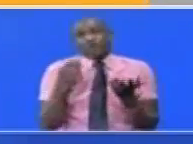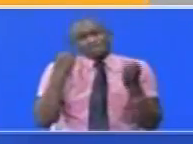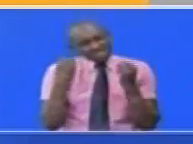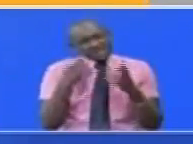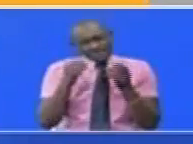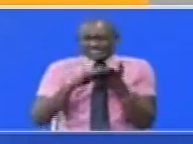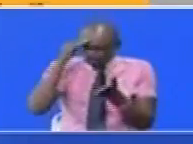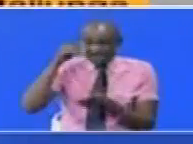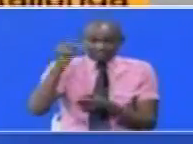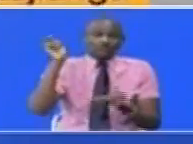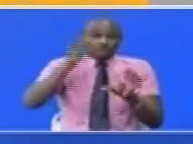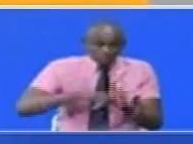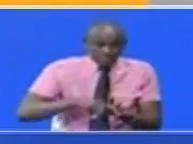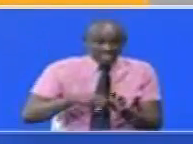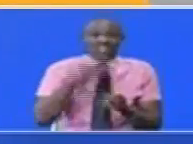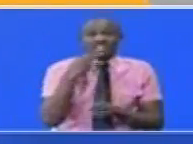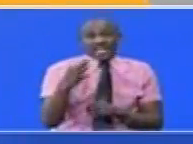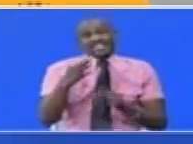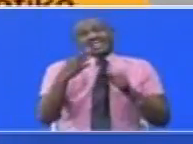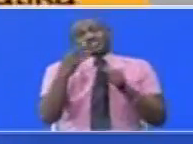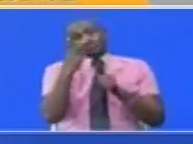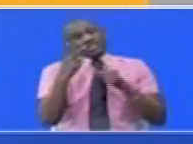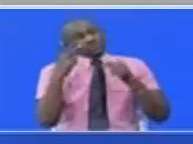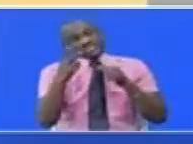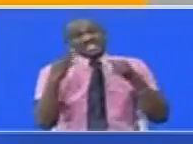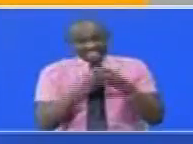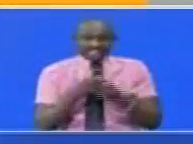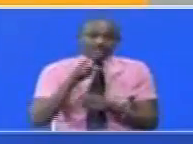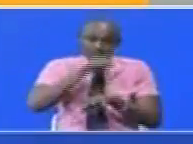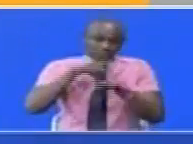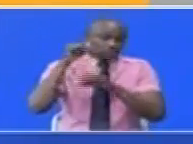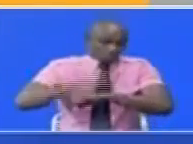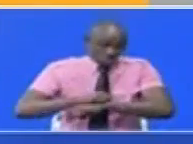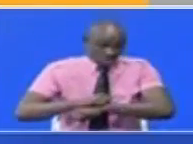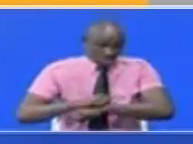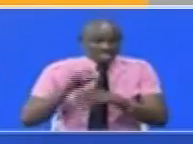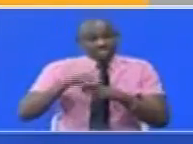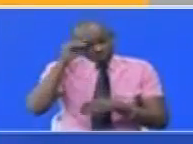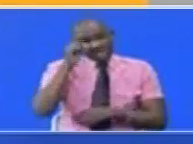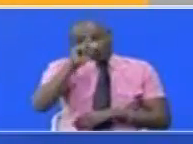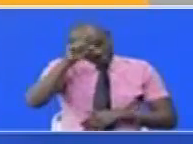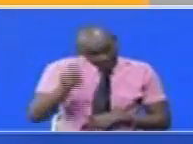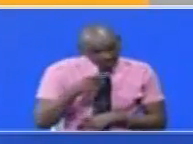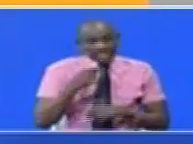66,775 watajiunga na shule 328 za mkoa. Wanafunzi